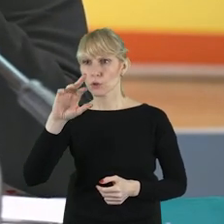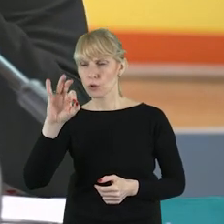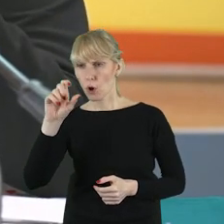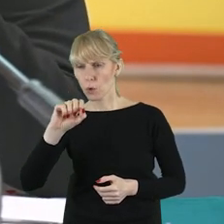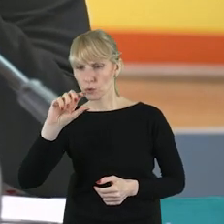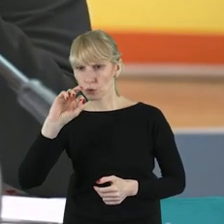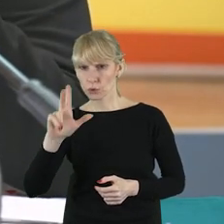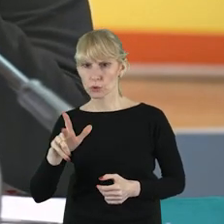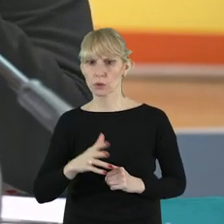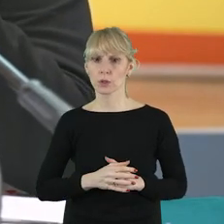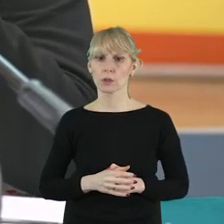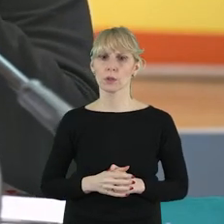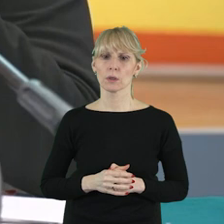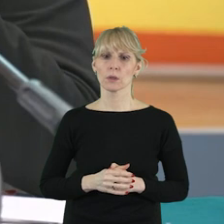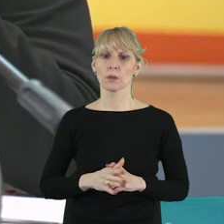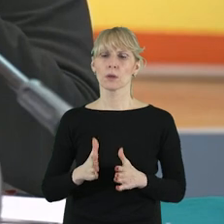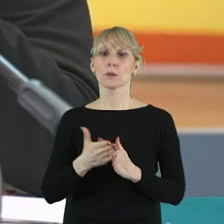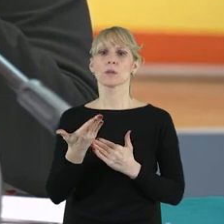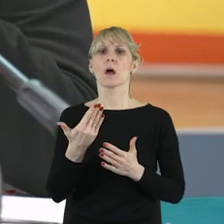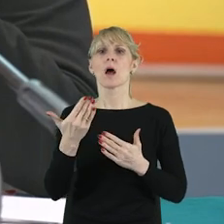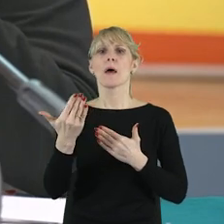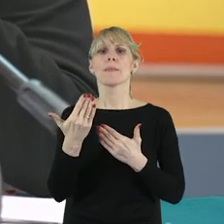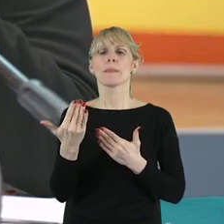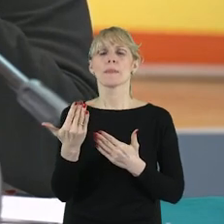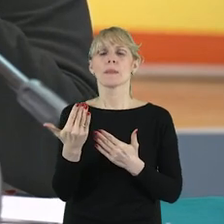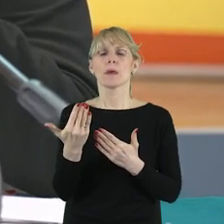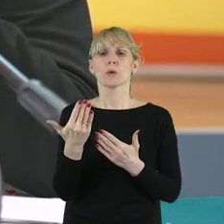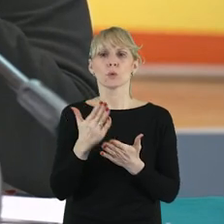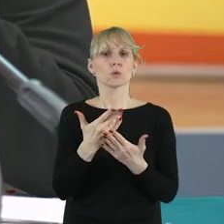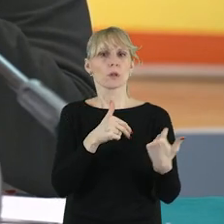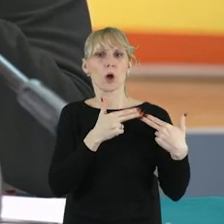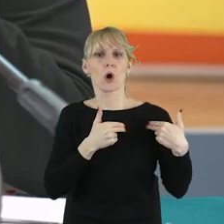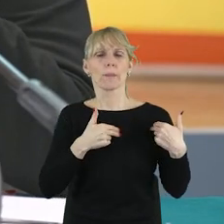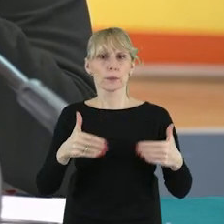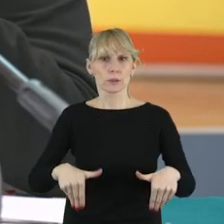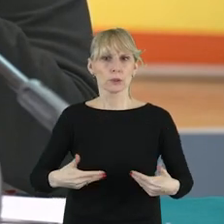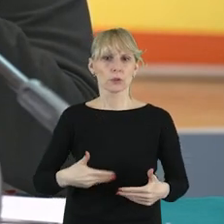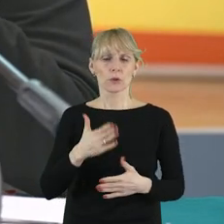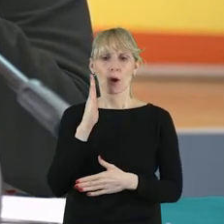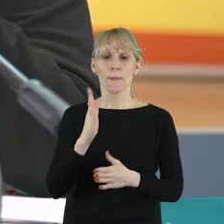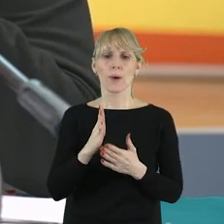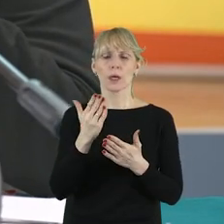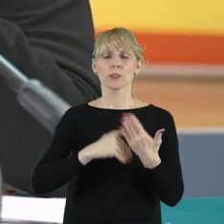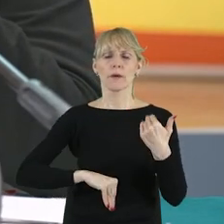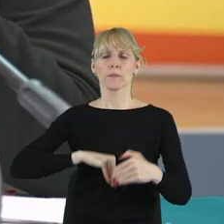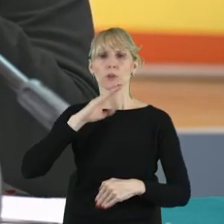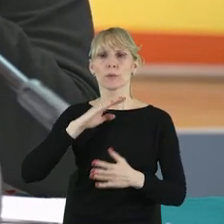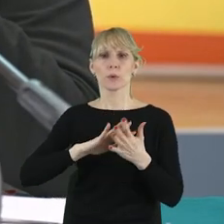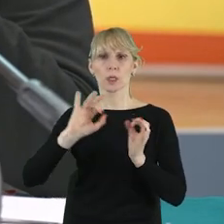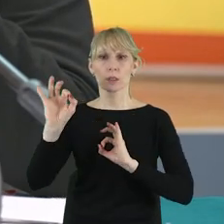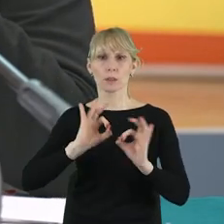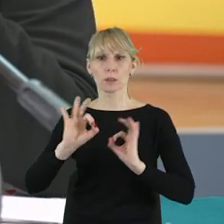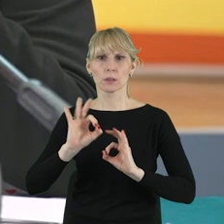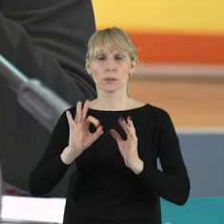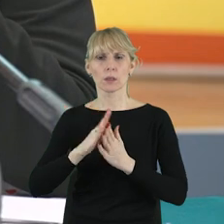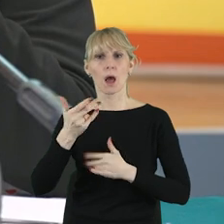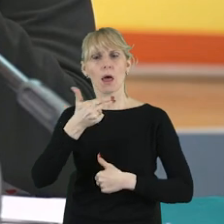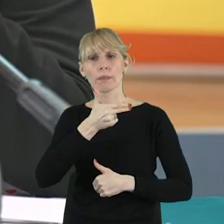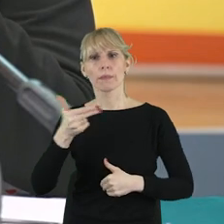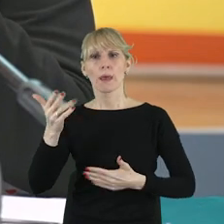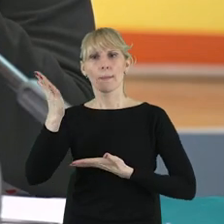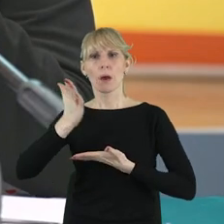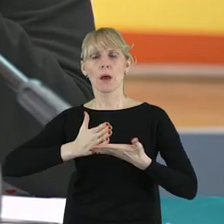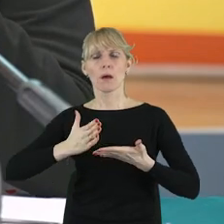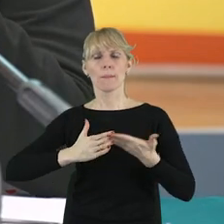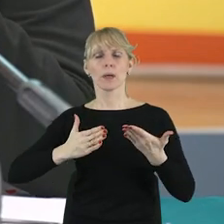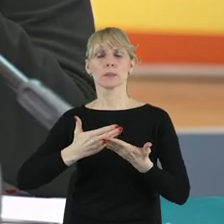Zdrowia oczywiście będzie wyczerpująca informacja na temat porodówki w szpitalu piotrkowskim przedstawiona. No,